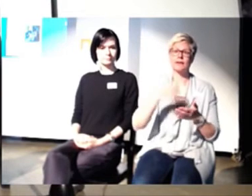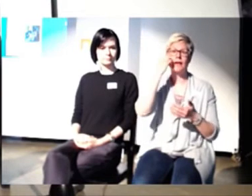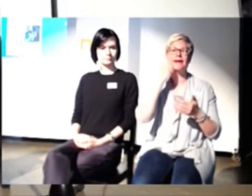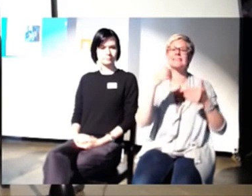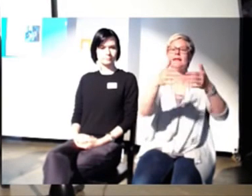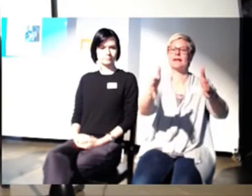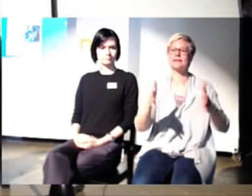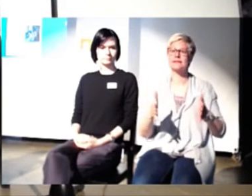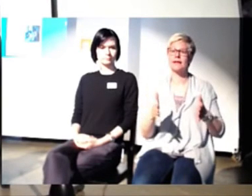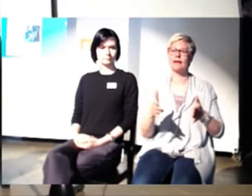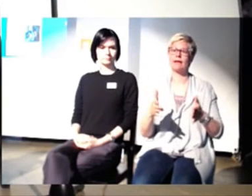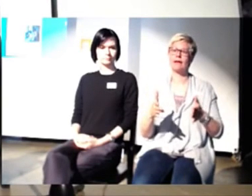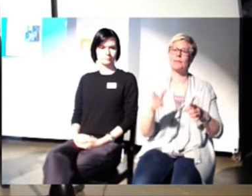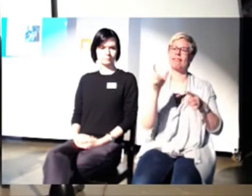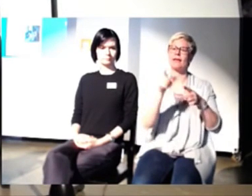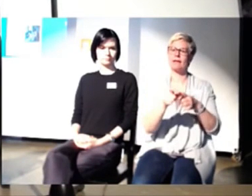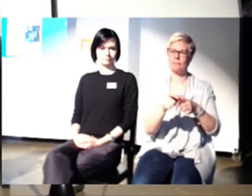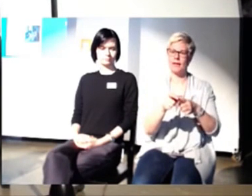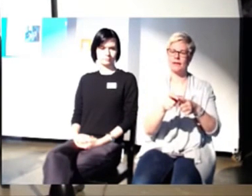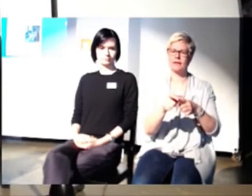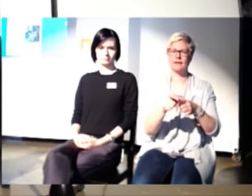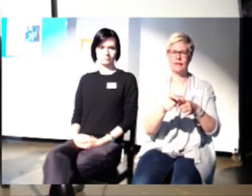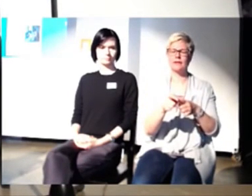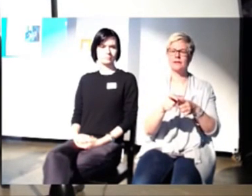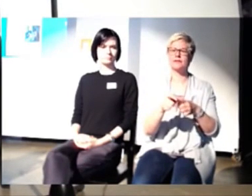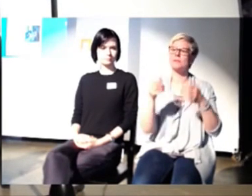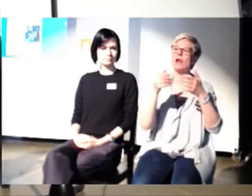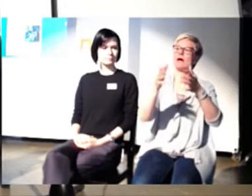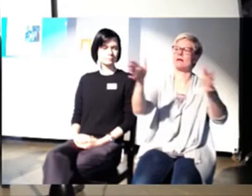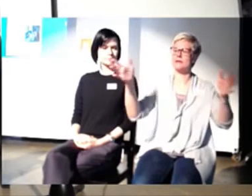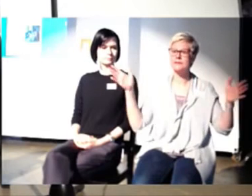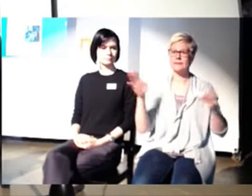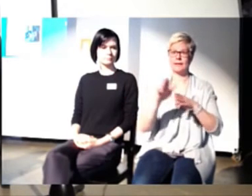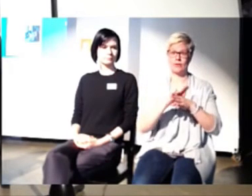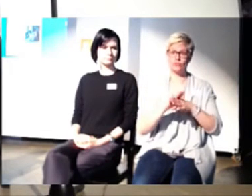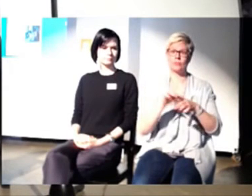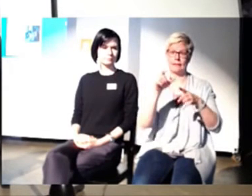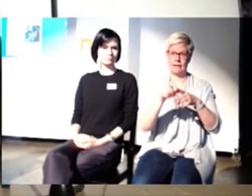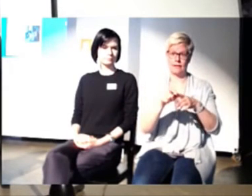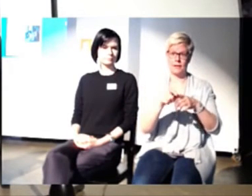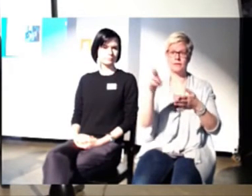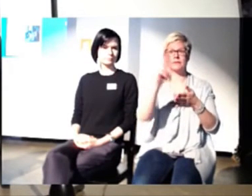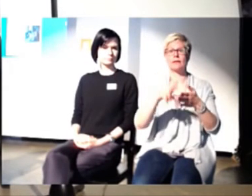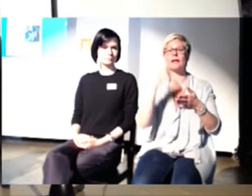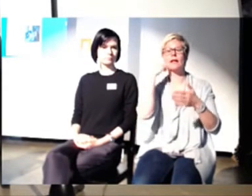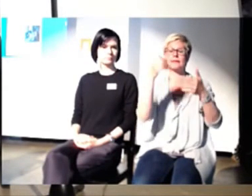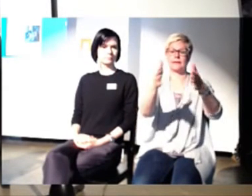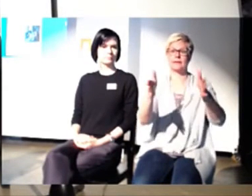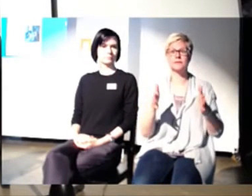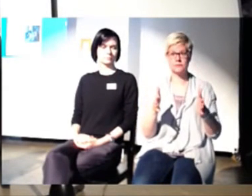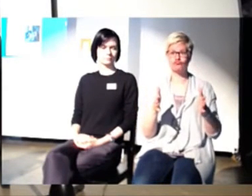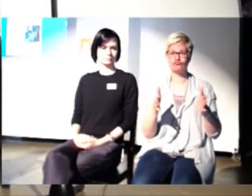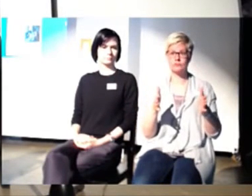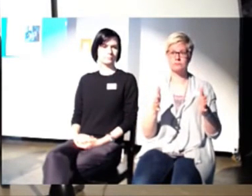taiteilijaresidenssi-termistä se on aika laajasti käytetty ja kattaa hyvin